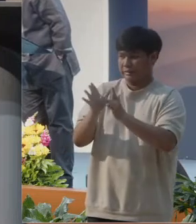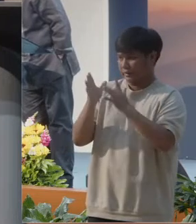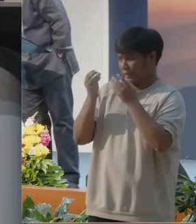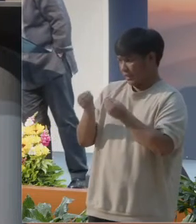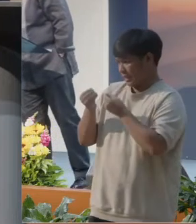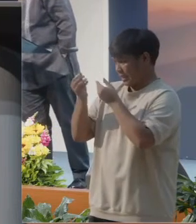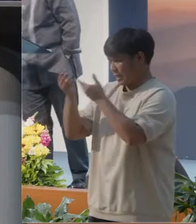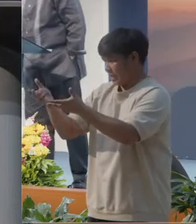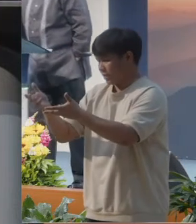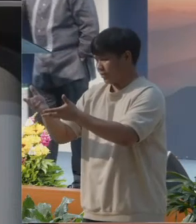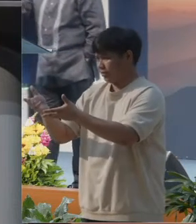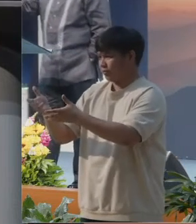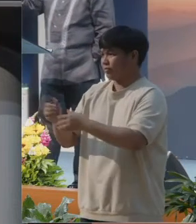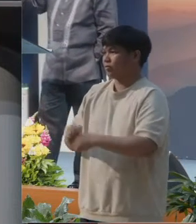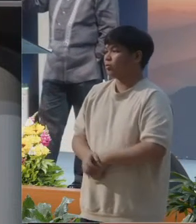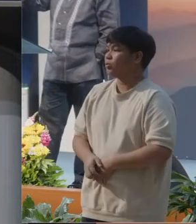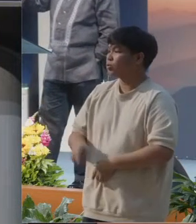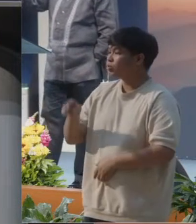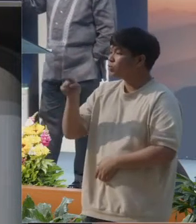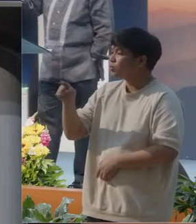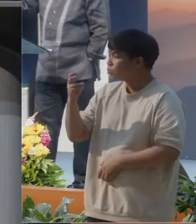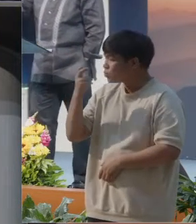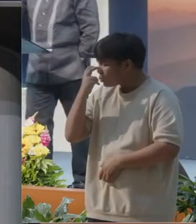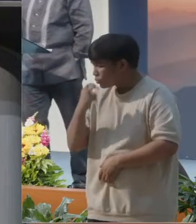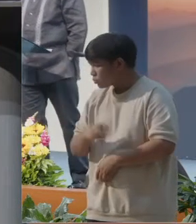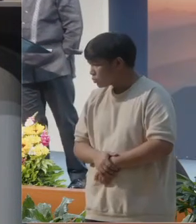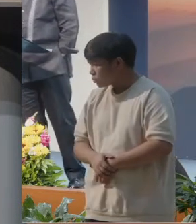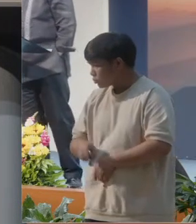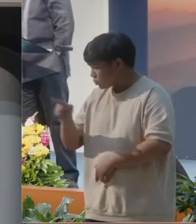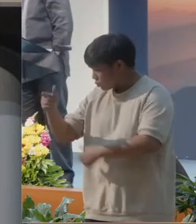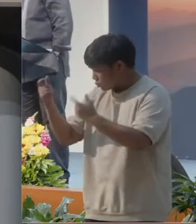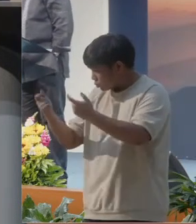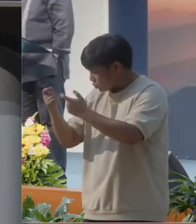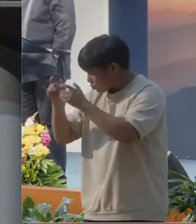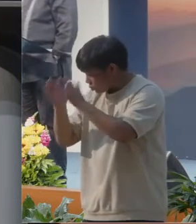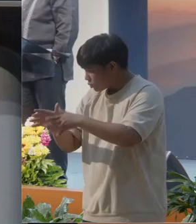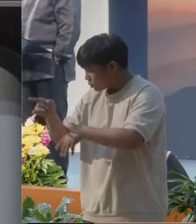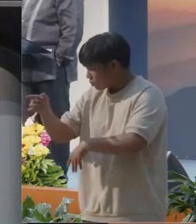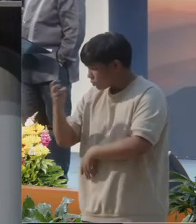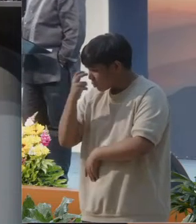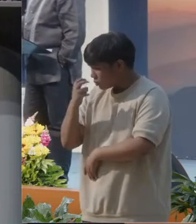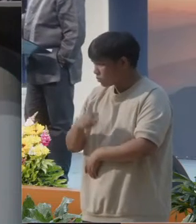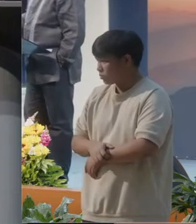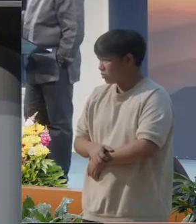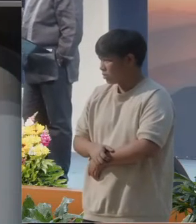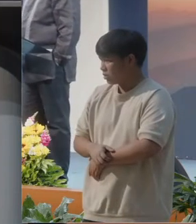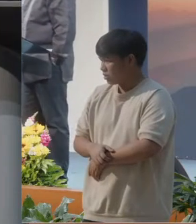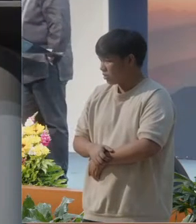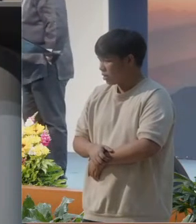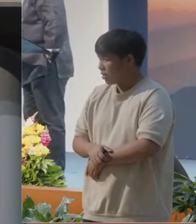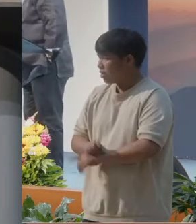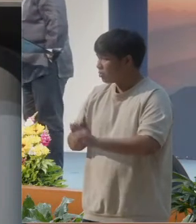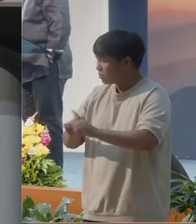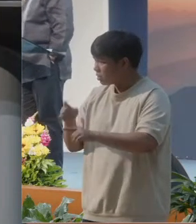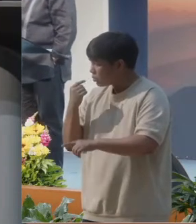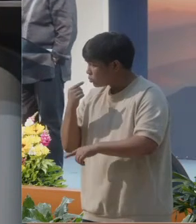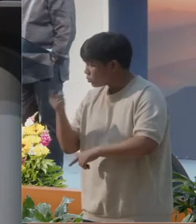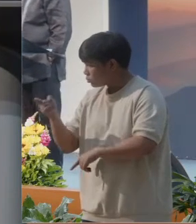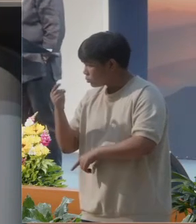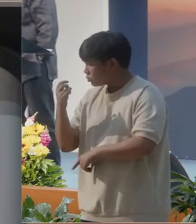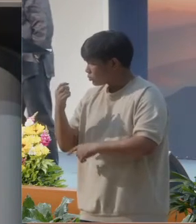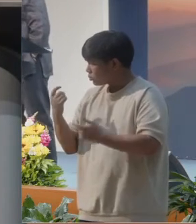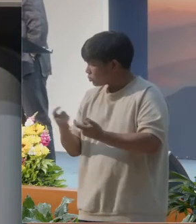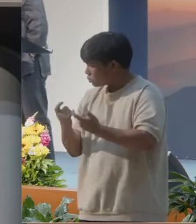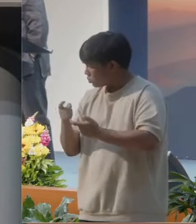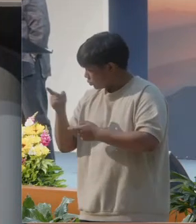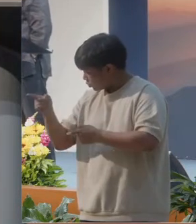him, "Give glory to God. We know that this man is a sinner." Ika'y makasalanan. Ngunit nagkaroon nga ng katanungan, sino ba nagkasala? Yung nanay